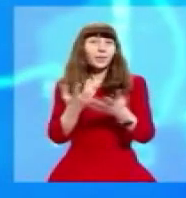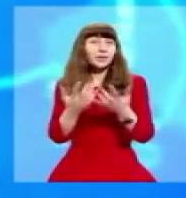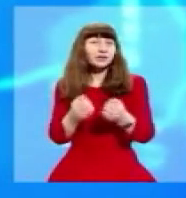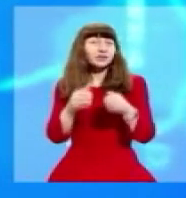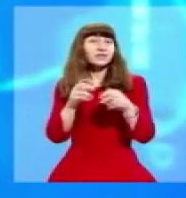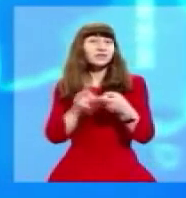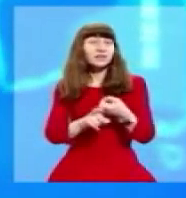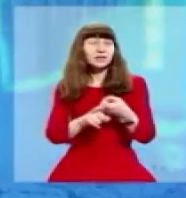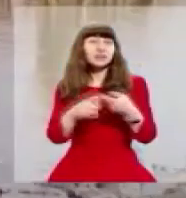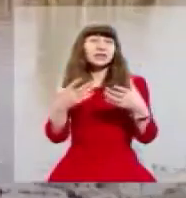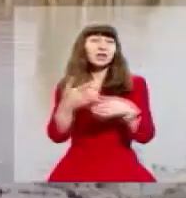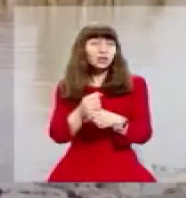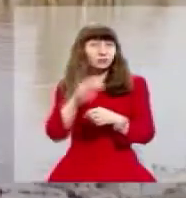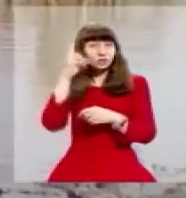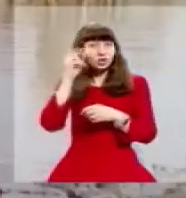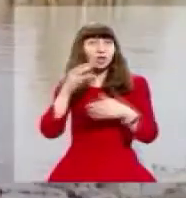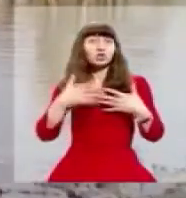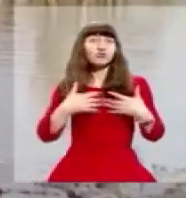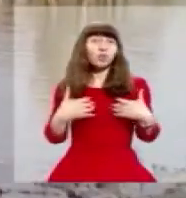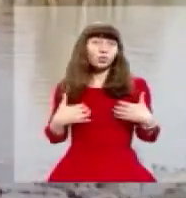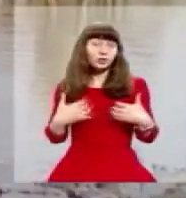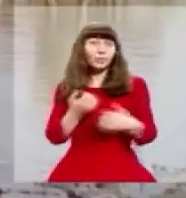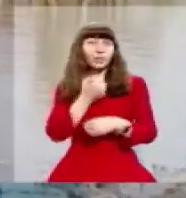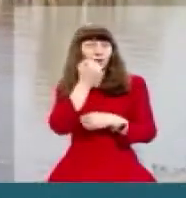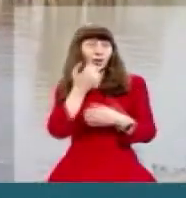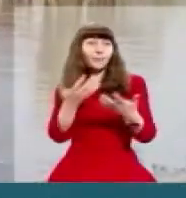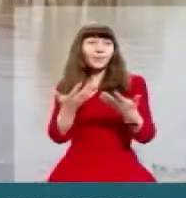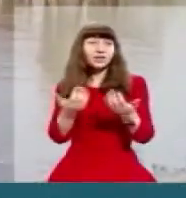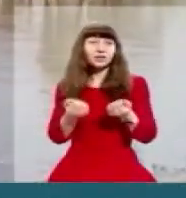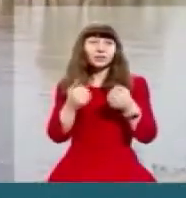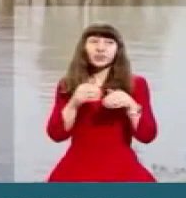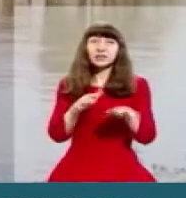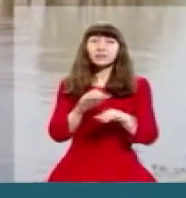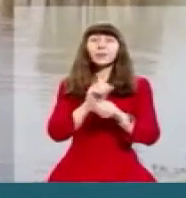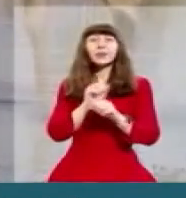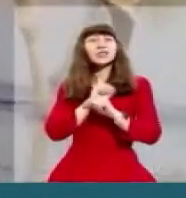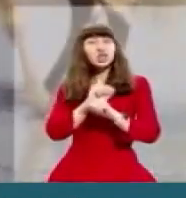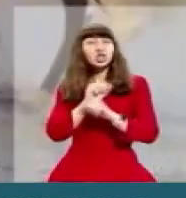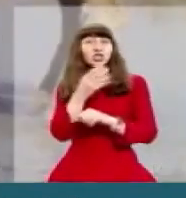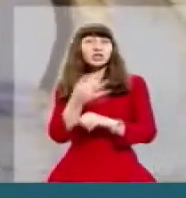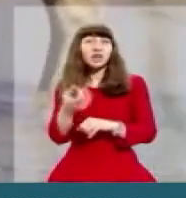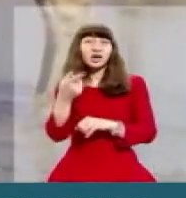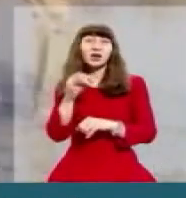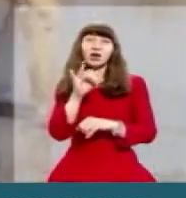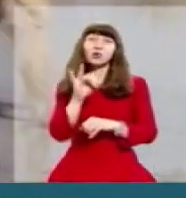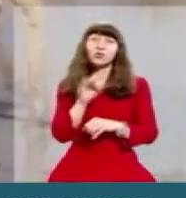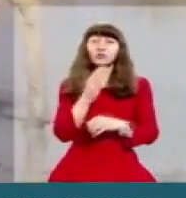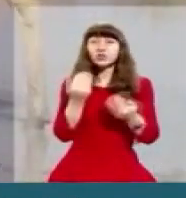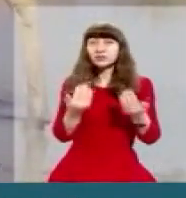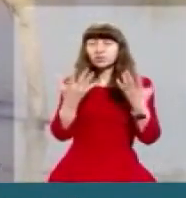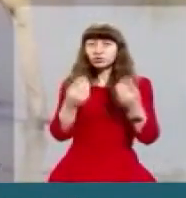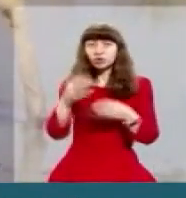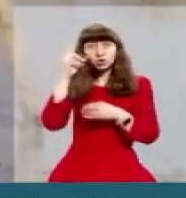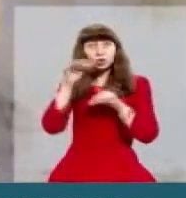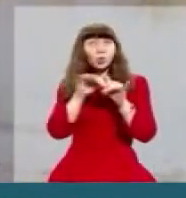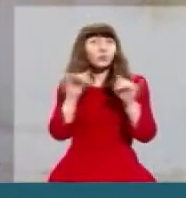сокращением численности сайгаков. Благодаря принятым мерам по сохранению сайгаков на сегодняшний день их численность достигла